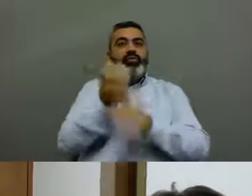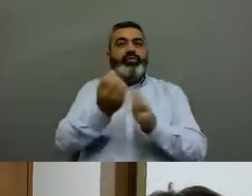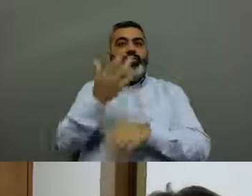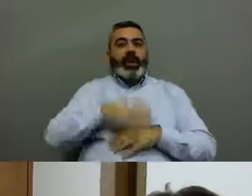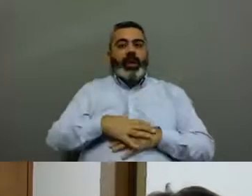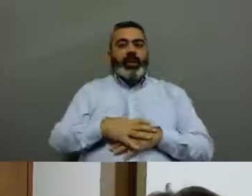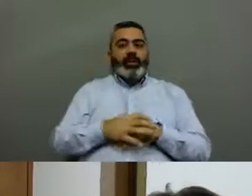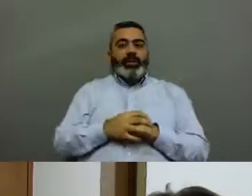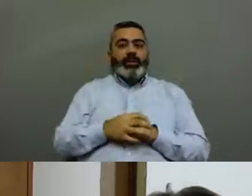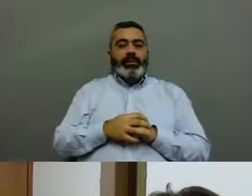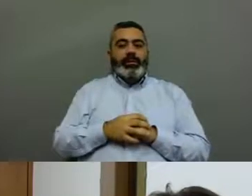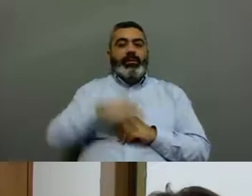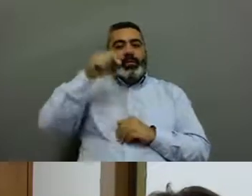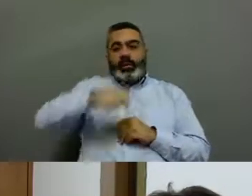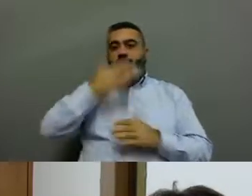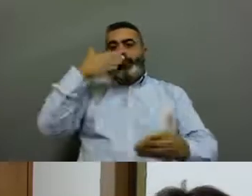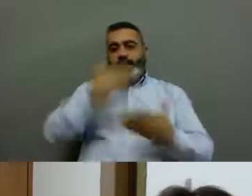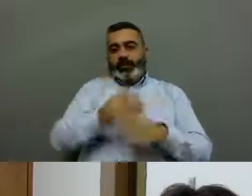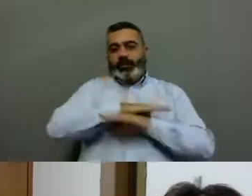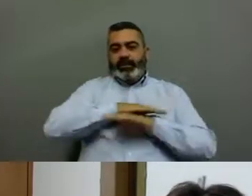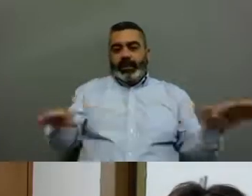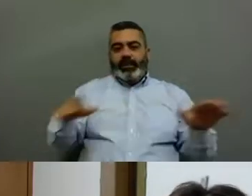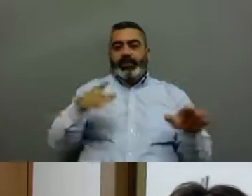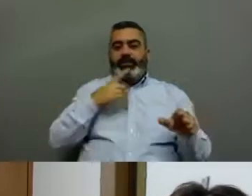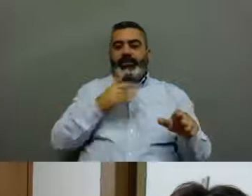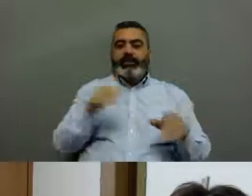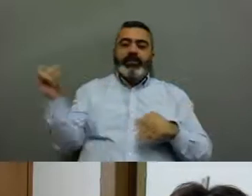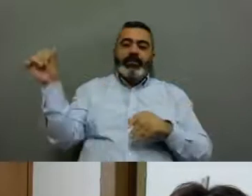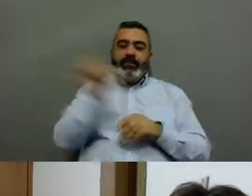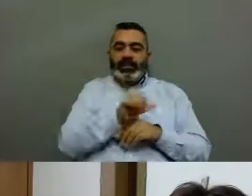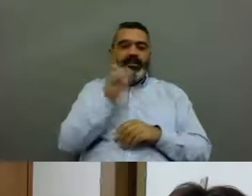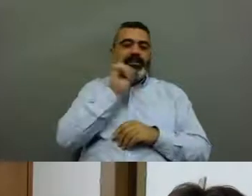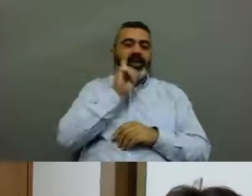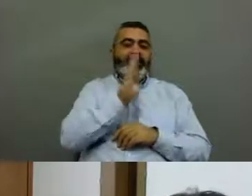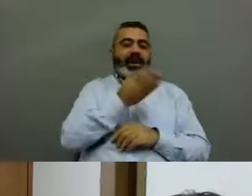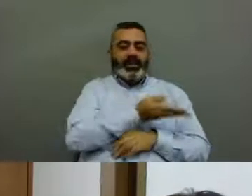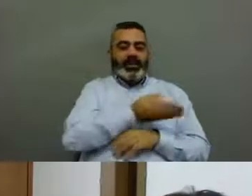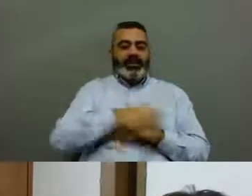θα κλείσω το δικό μου λόγο και θα επιστρέψω στην κυρία Βλάχου.